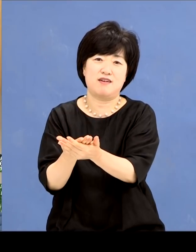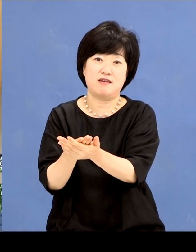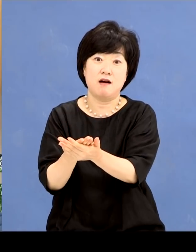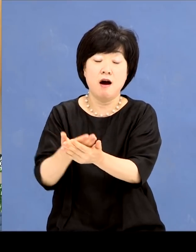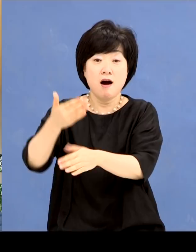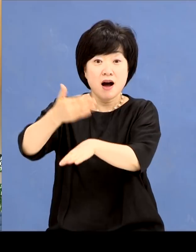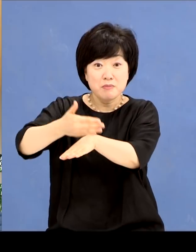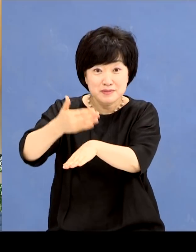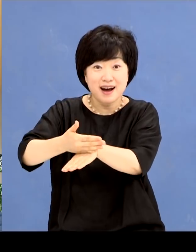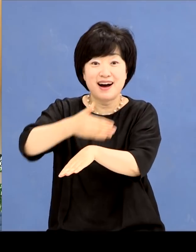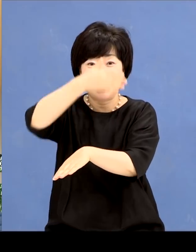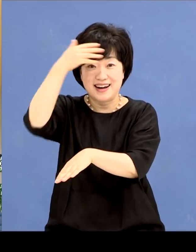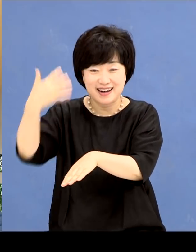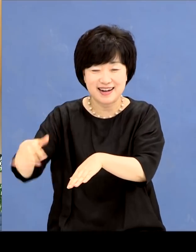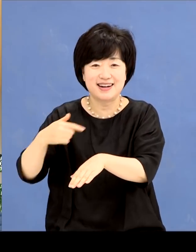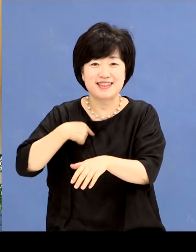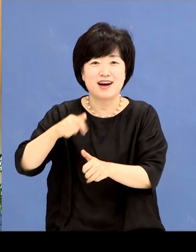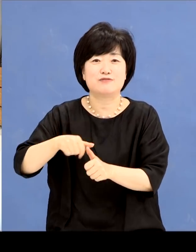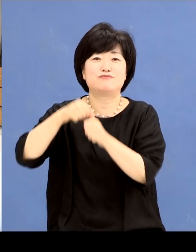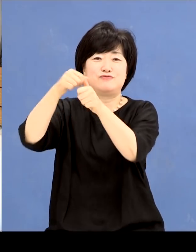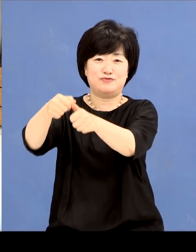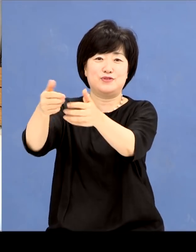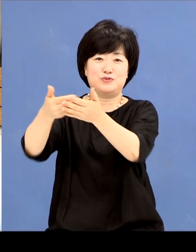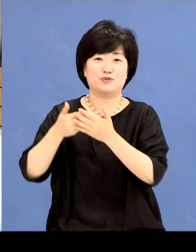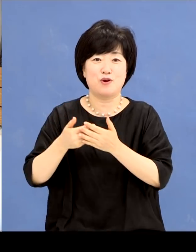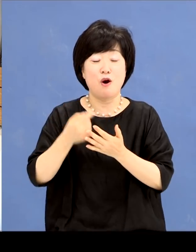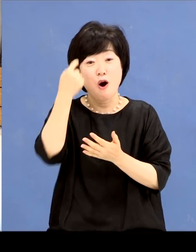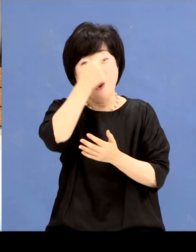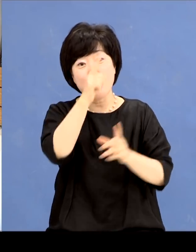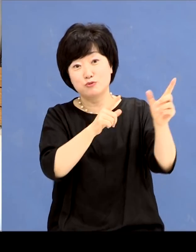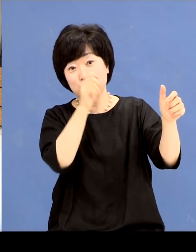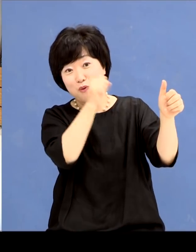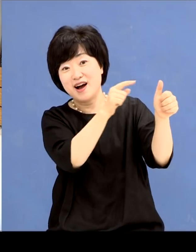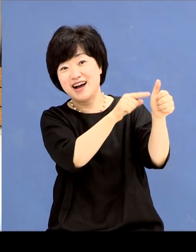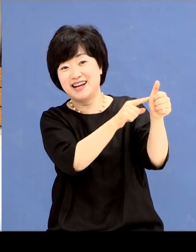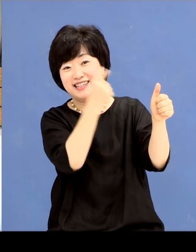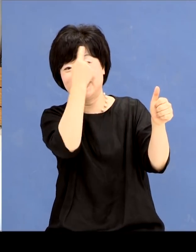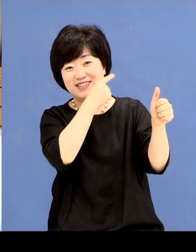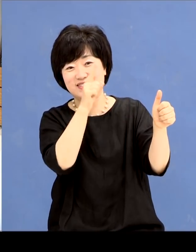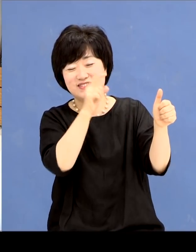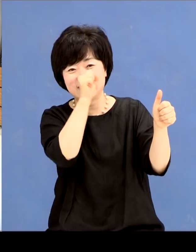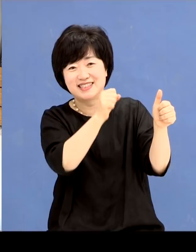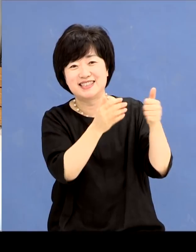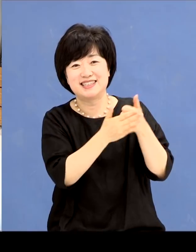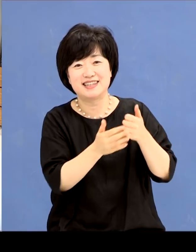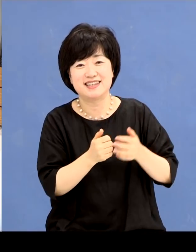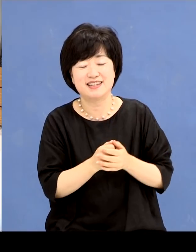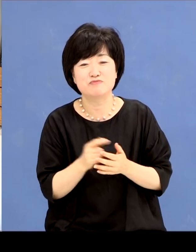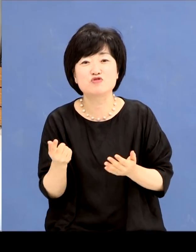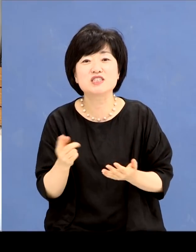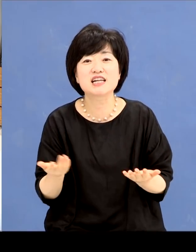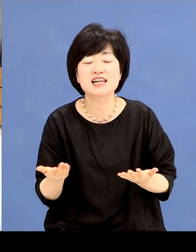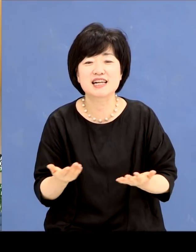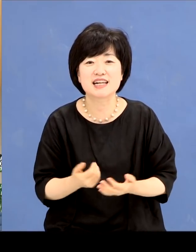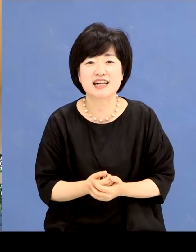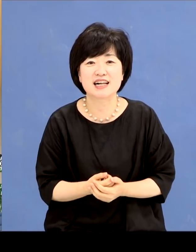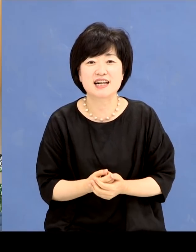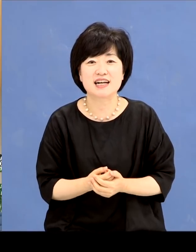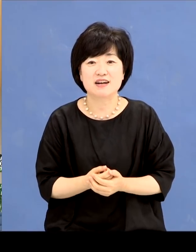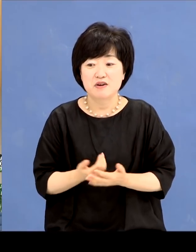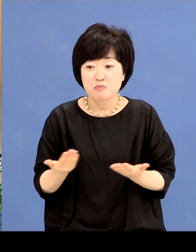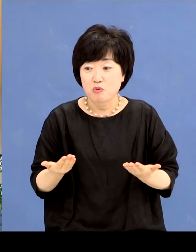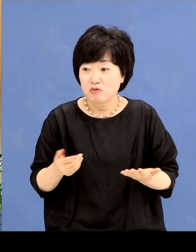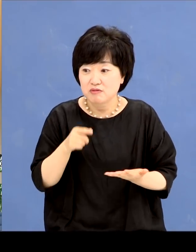너무 감사하게 흔쾌히 저를 왜냐면 받아주시면서 또 인상이 또 그러니까 호감형이에요. 너무 네. 좋으세요. 어떤 아니에요. 네. 일을 하신 거예요? 그럼 가서?